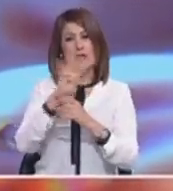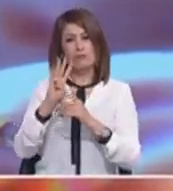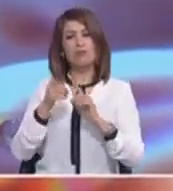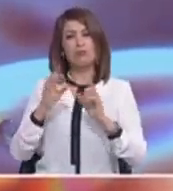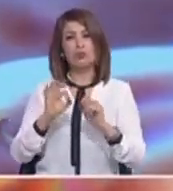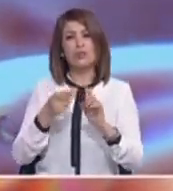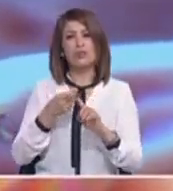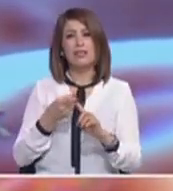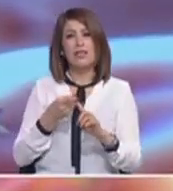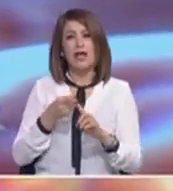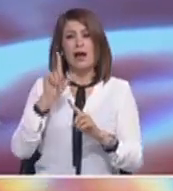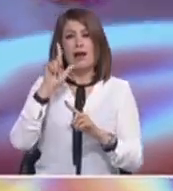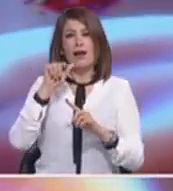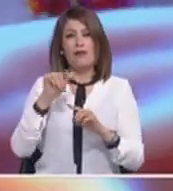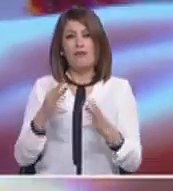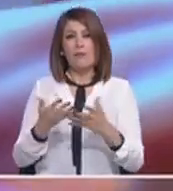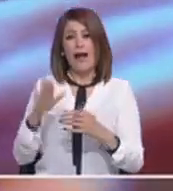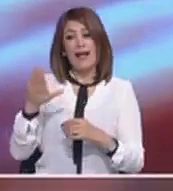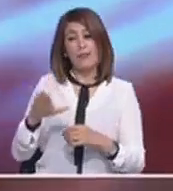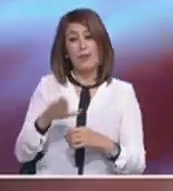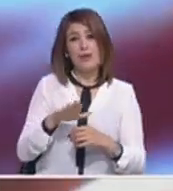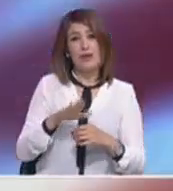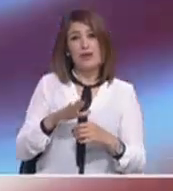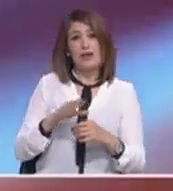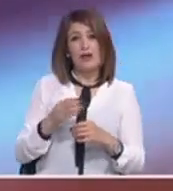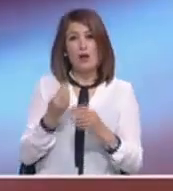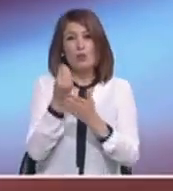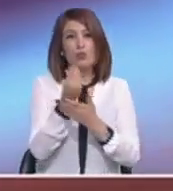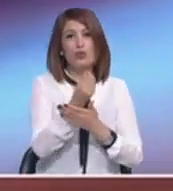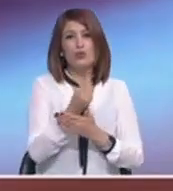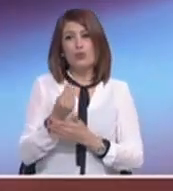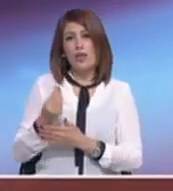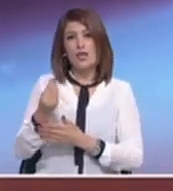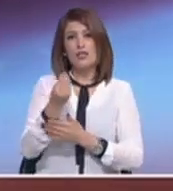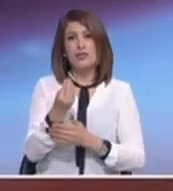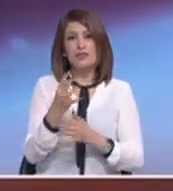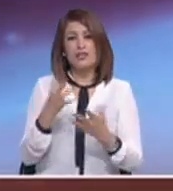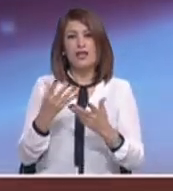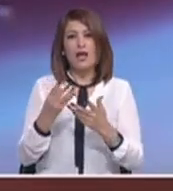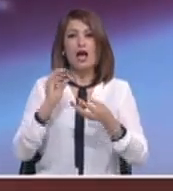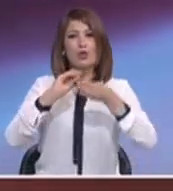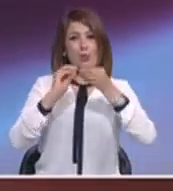اه يعني اللي تولد واه قبل وقت ما وعندهم